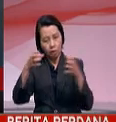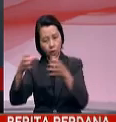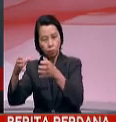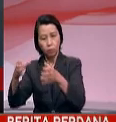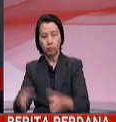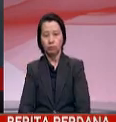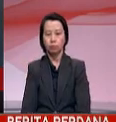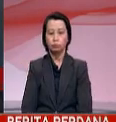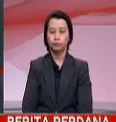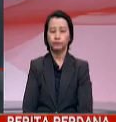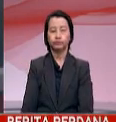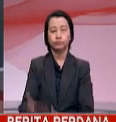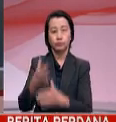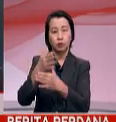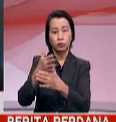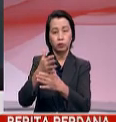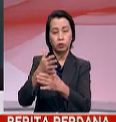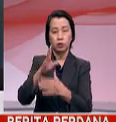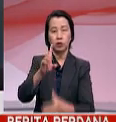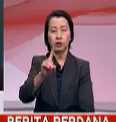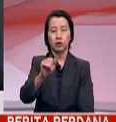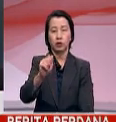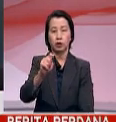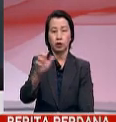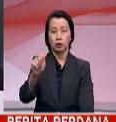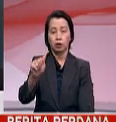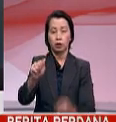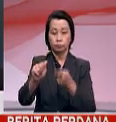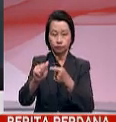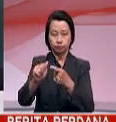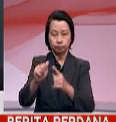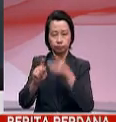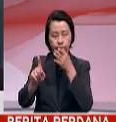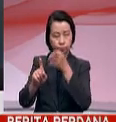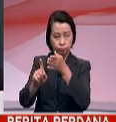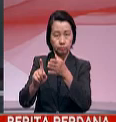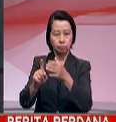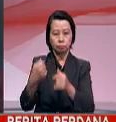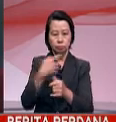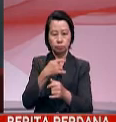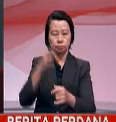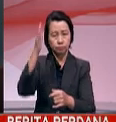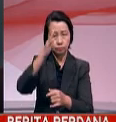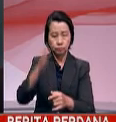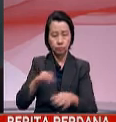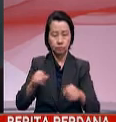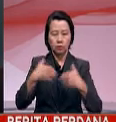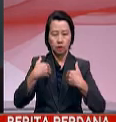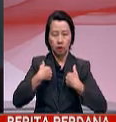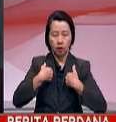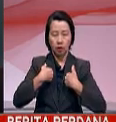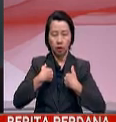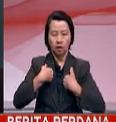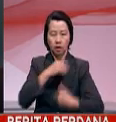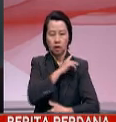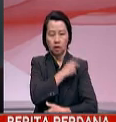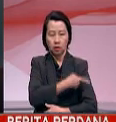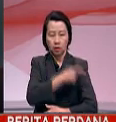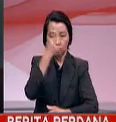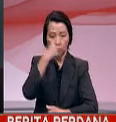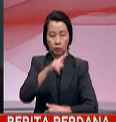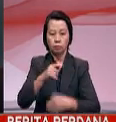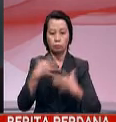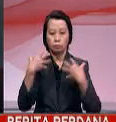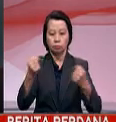The sharing of data, which is a crucial point that enables health authority to make the